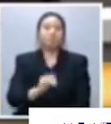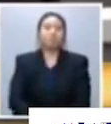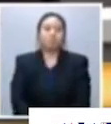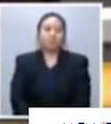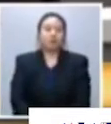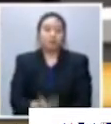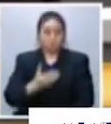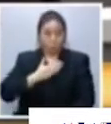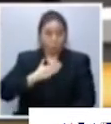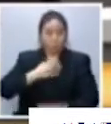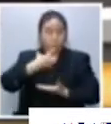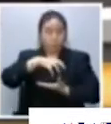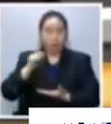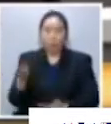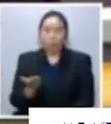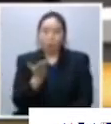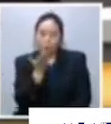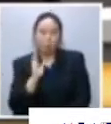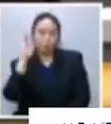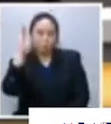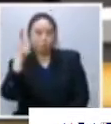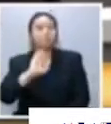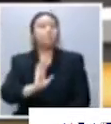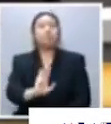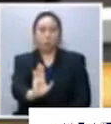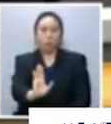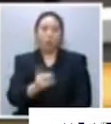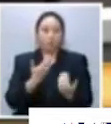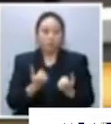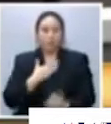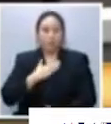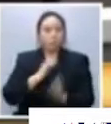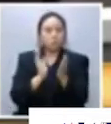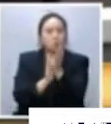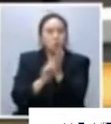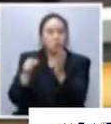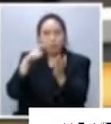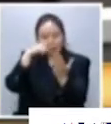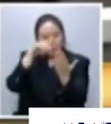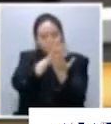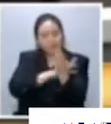วนของผมนะไม่ขอให้โหวตด้วยเพราะผมชื่นชมคนที่ปกป้องประเทศ